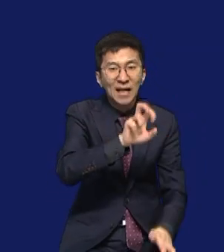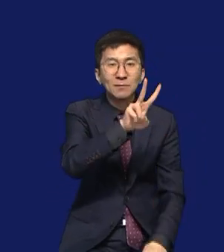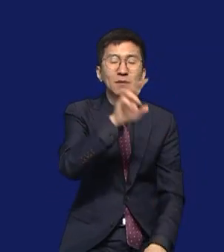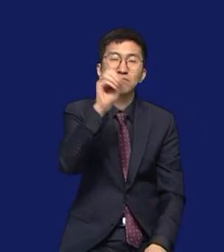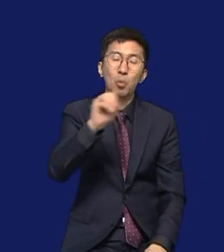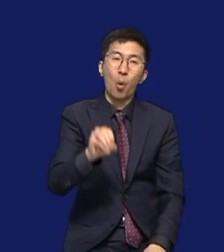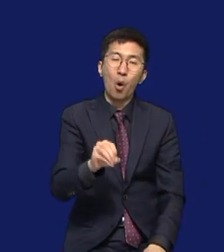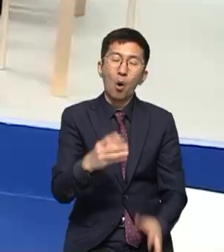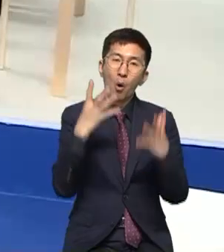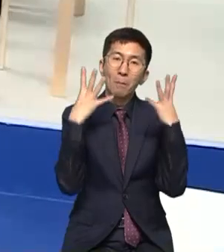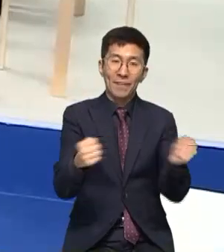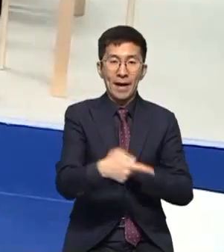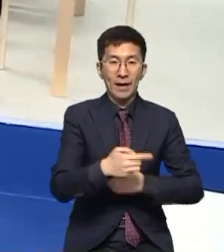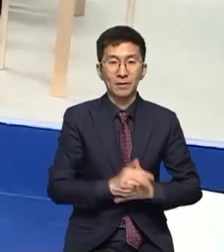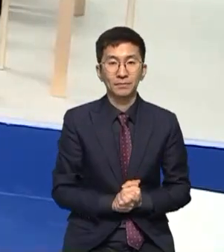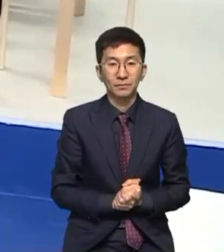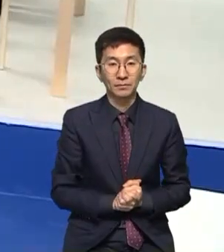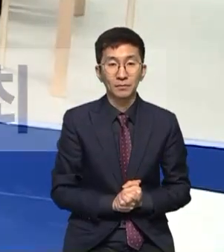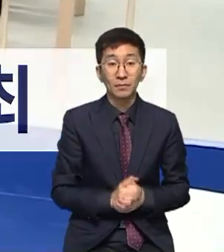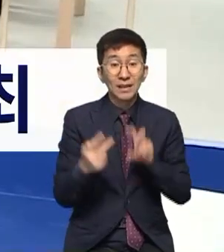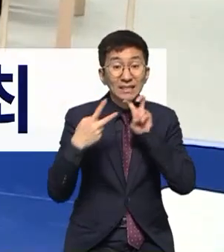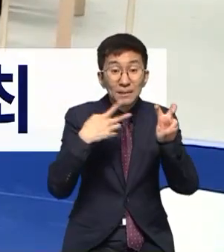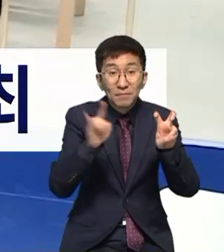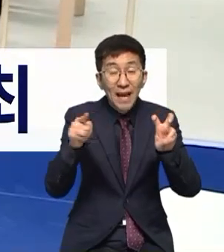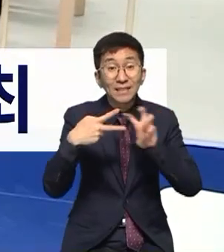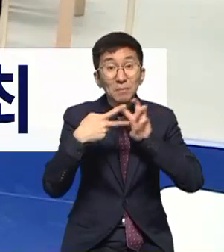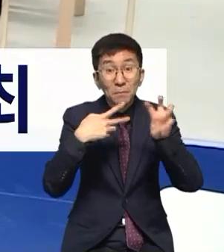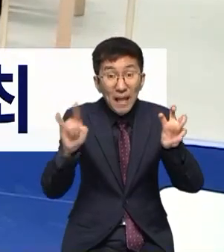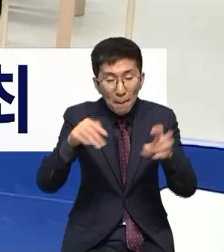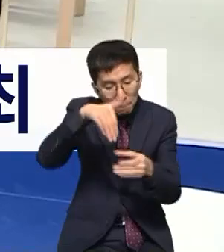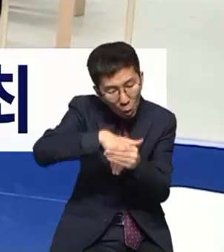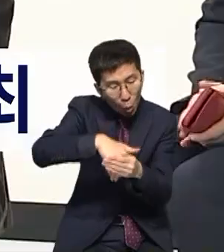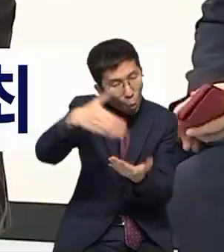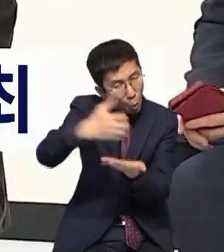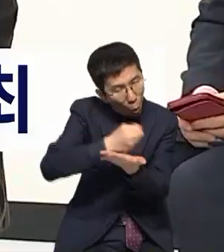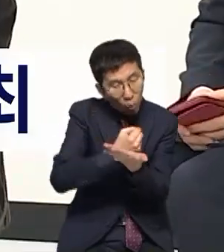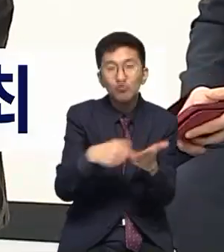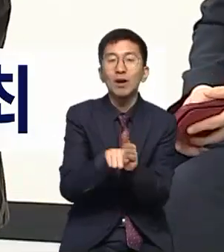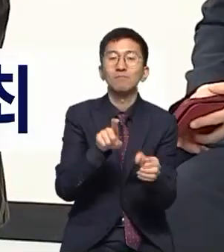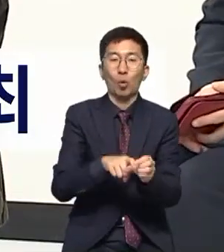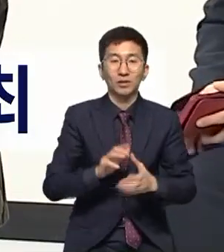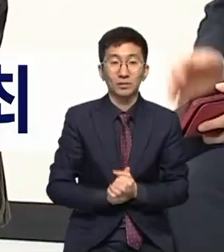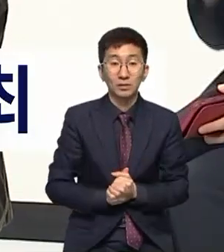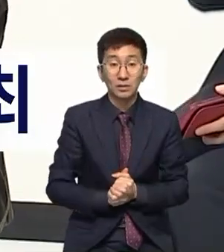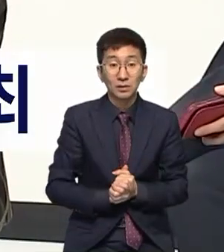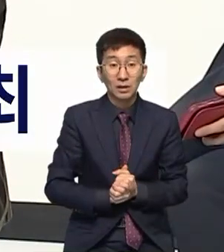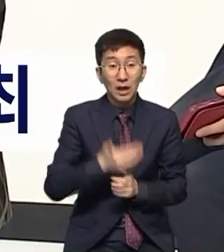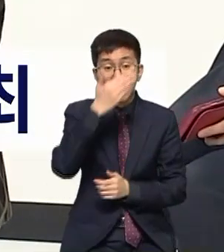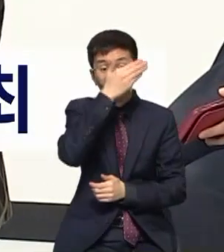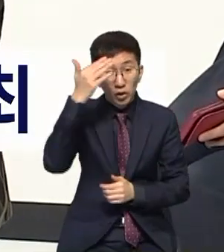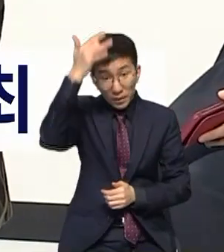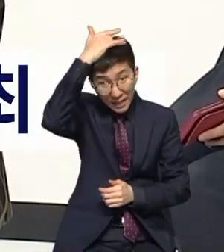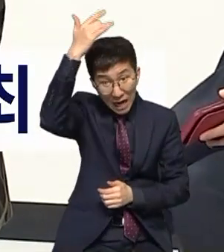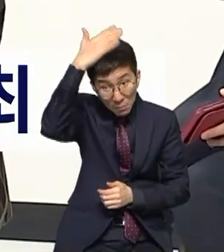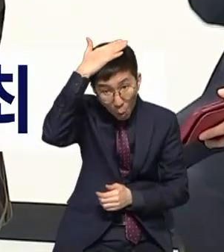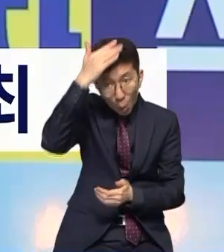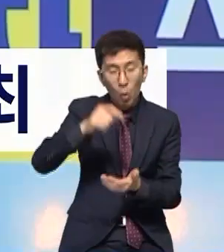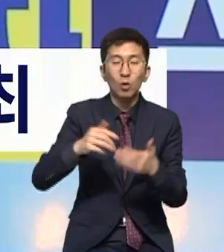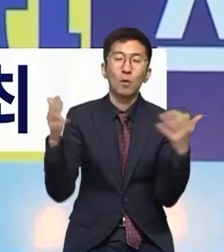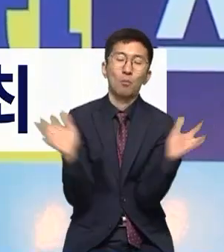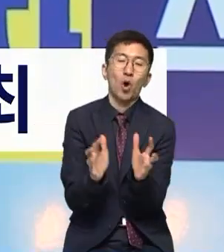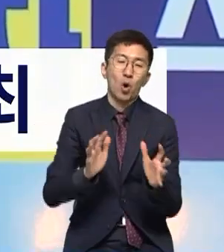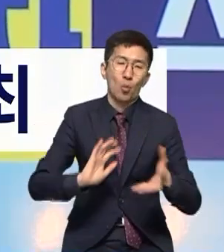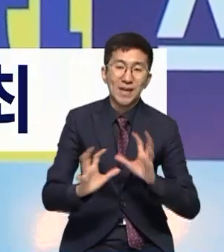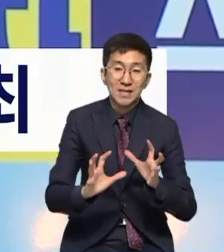절반에 가깝습니다. 2030 표심 공약에 나선 민주당. 청년 탈모 비상대책위원회 간담회까지 여는 등